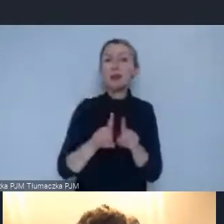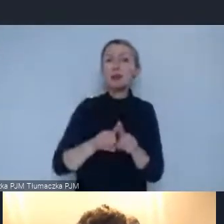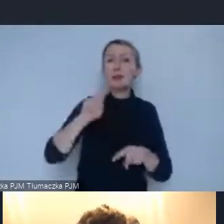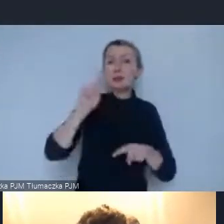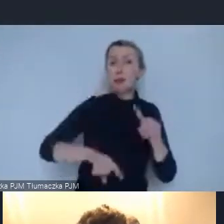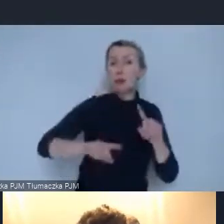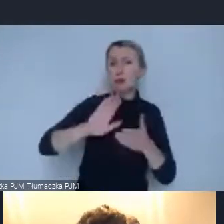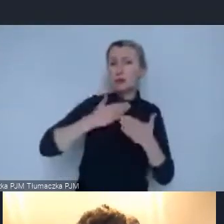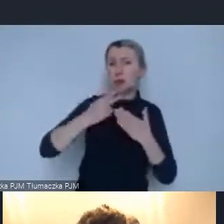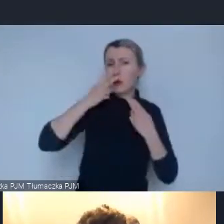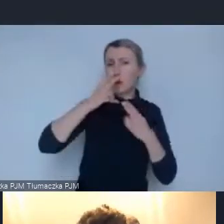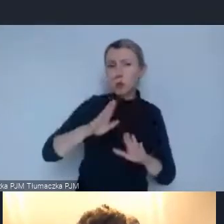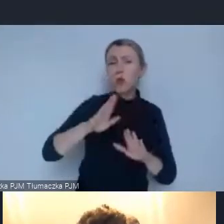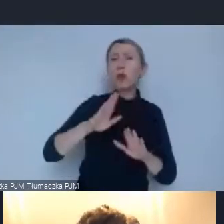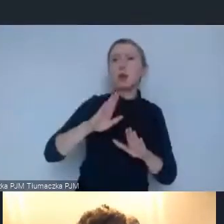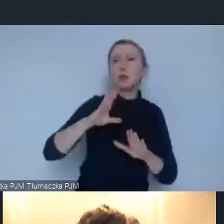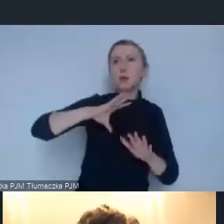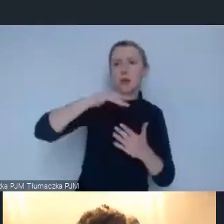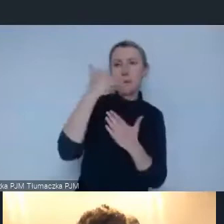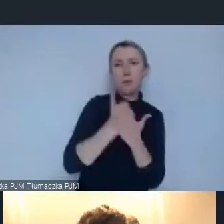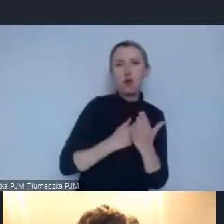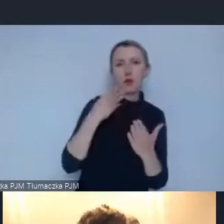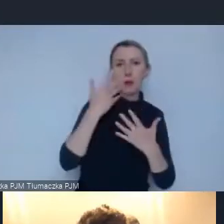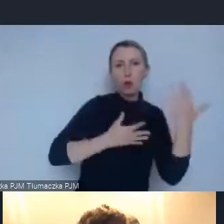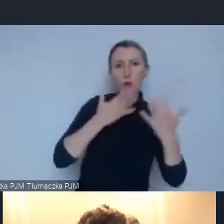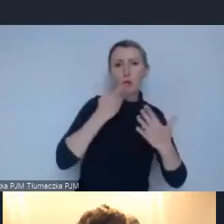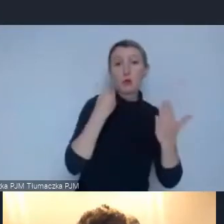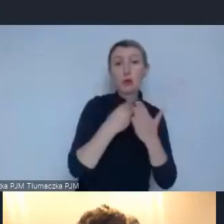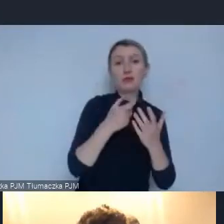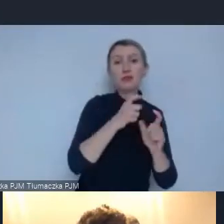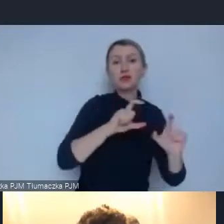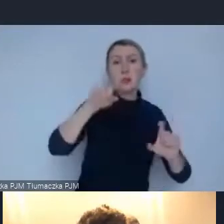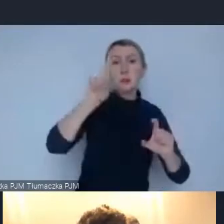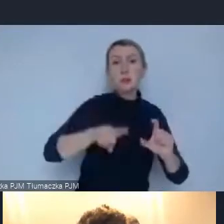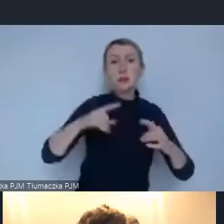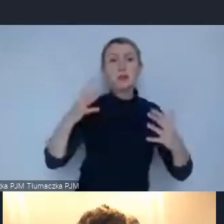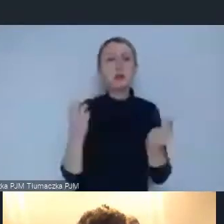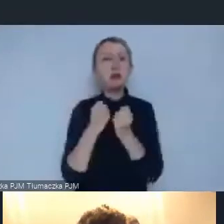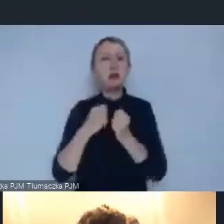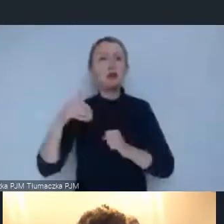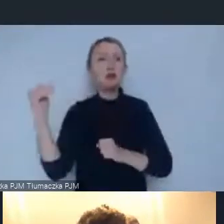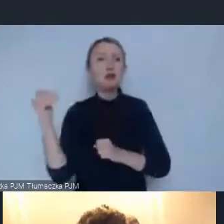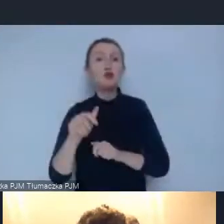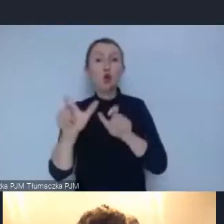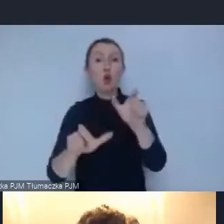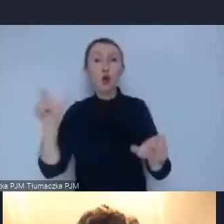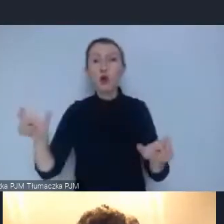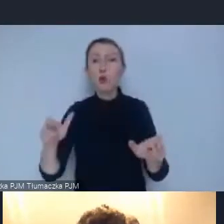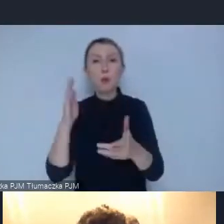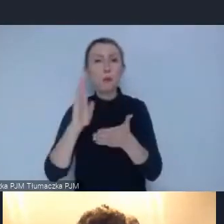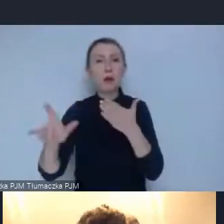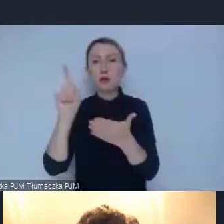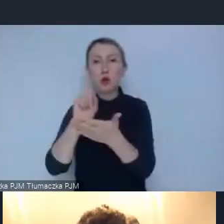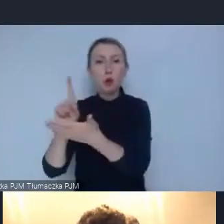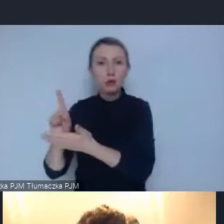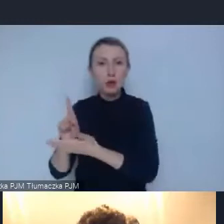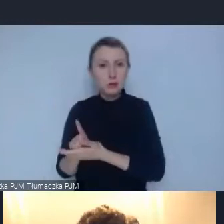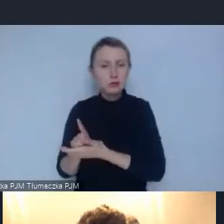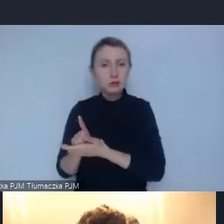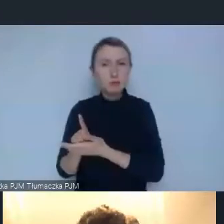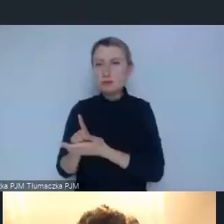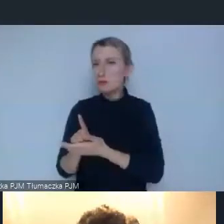pewien program komputerowy i w ciągu miesiąca znaleźliśmy 1000 osób nieopodatkowanych deklaracji śmieciowych w spółdzielniach mieszkaniowych. I